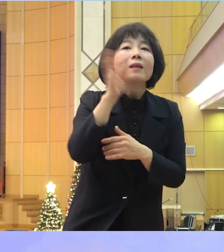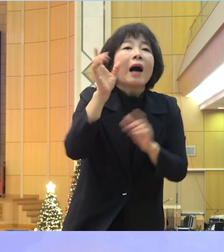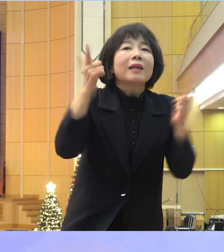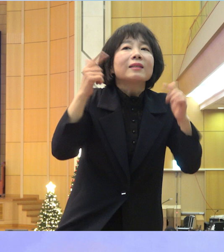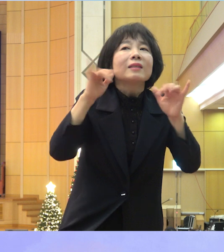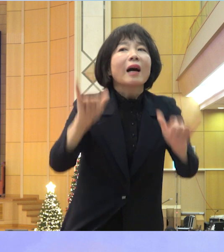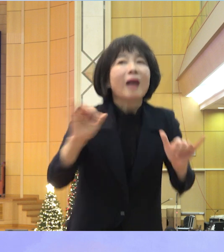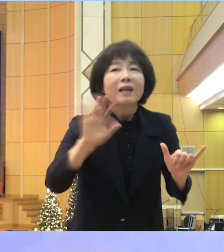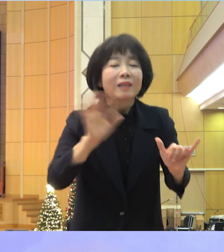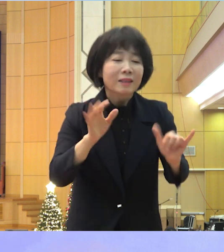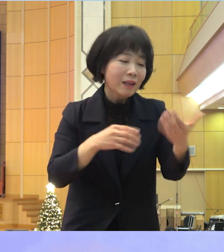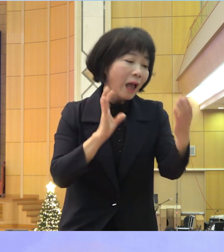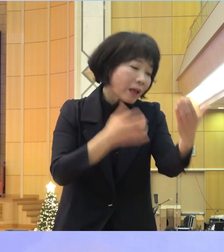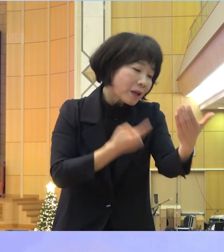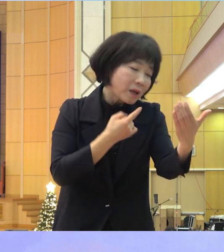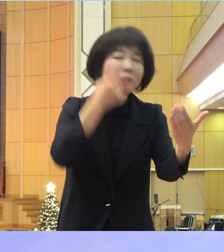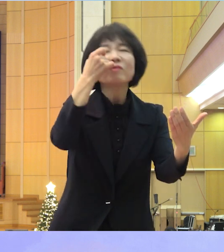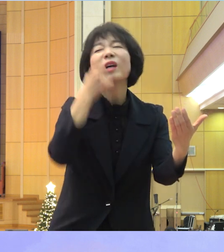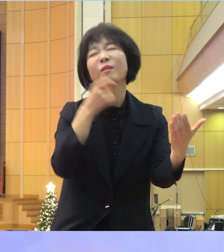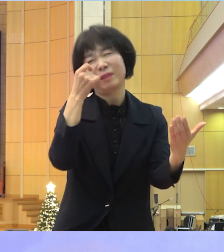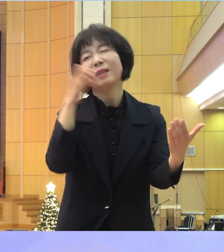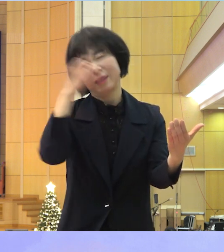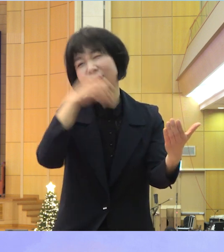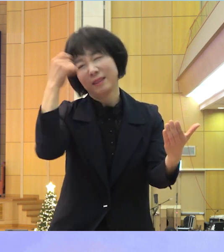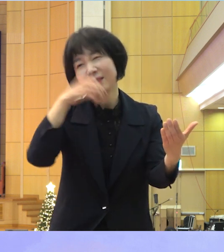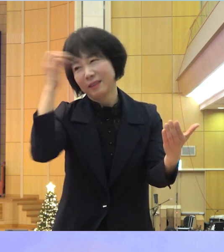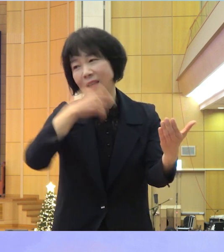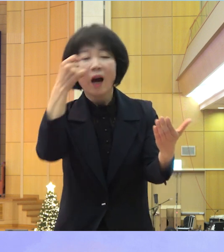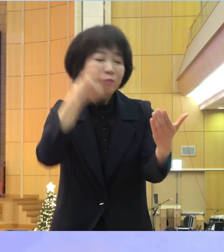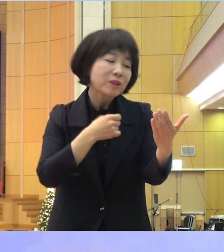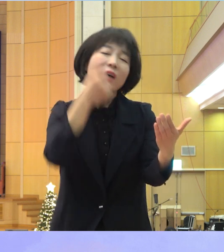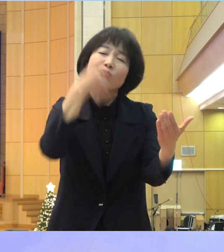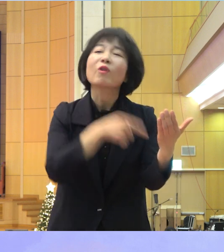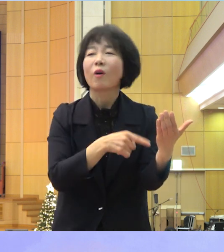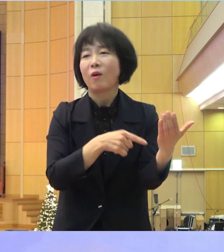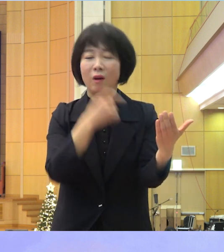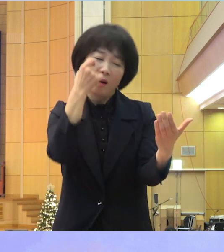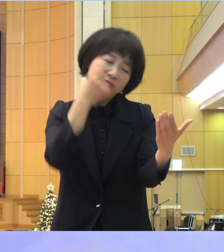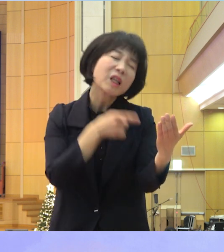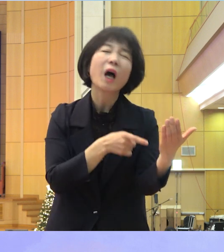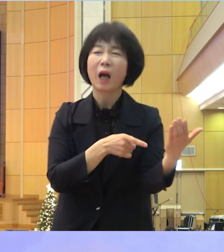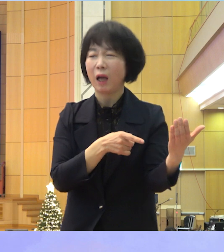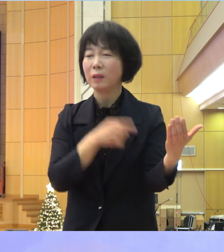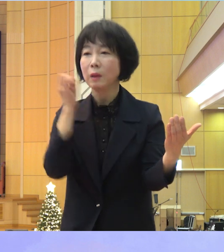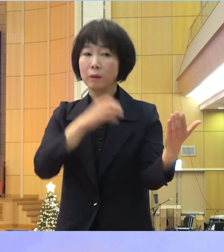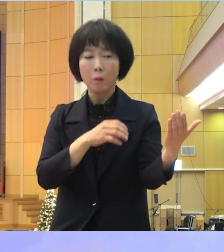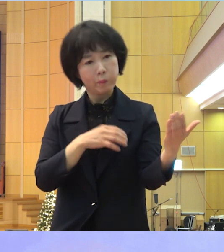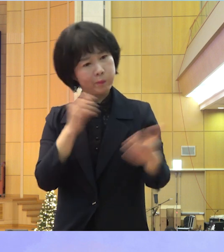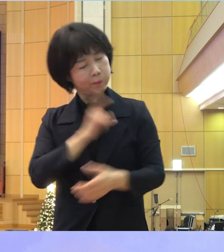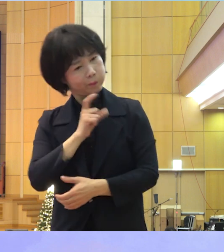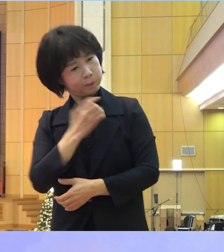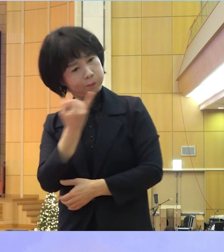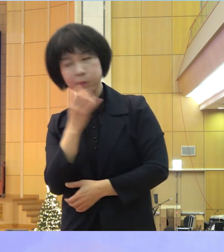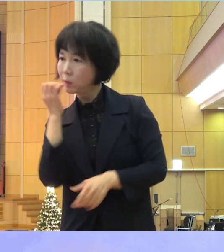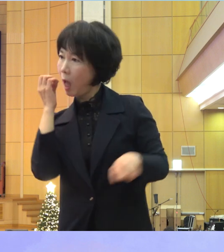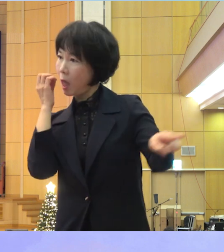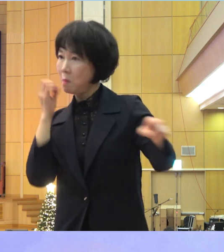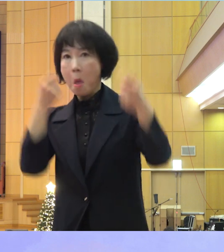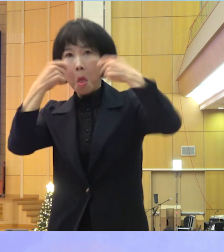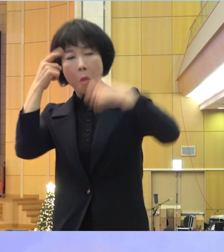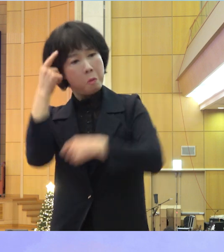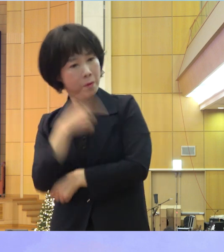빨아먹어서 불쌍한데 이 엄마도 없는 아이가 젖을 빨아먹는 게 모습이 너무 불쌍하고 그래서 그냥 눈물이 난 거요.